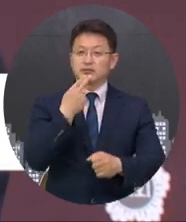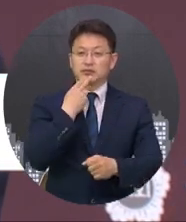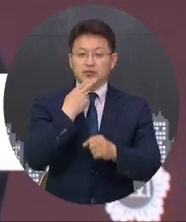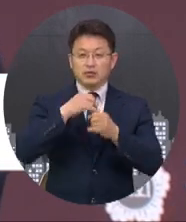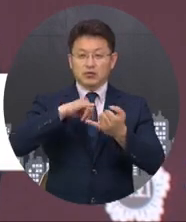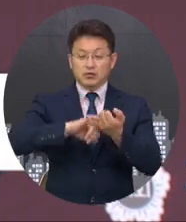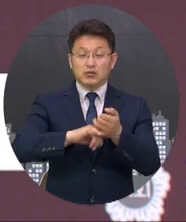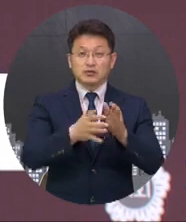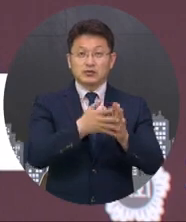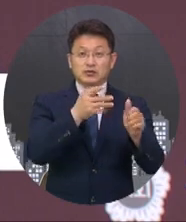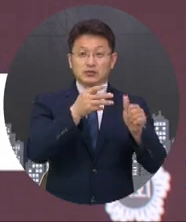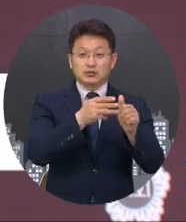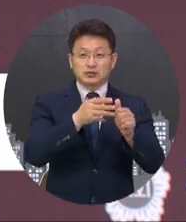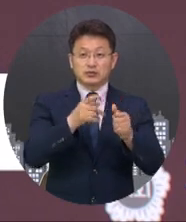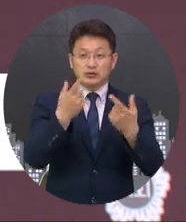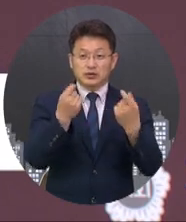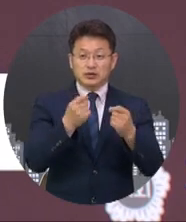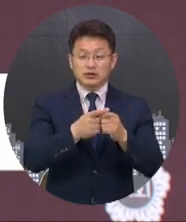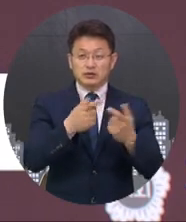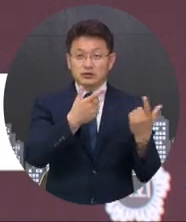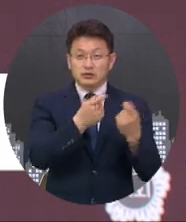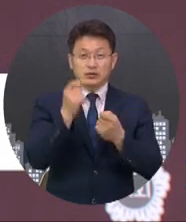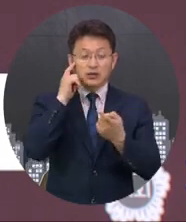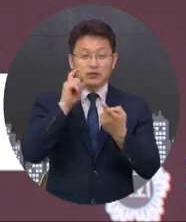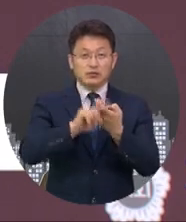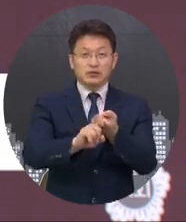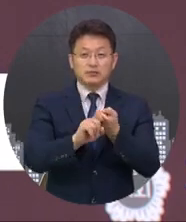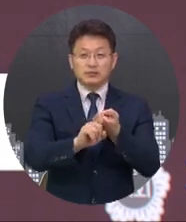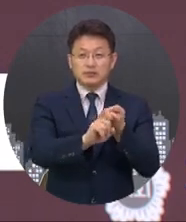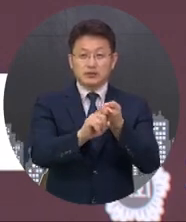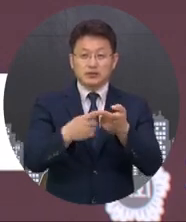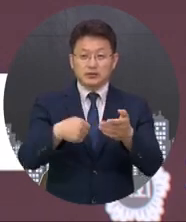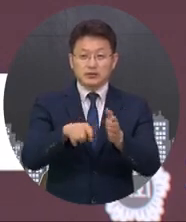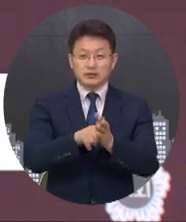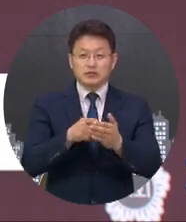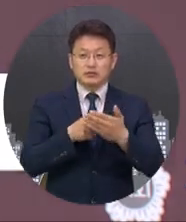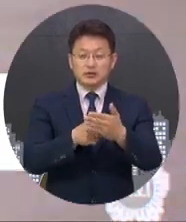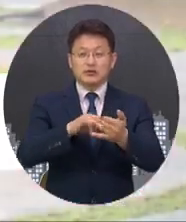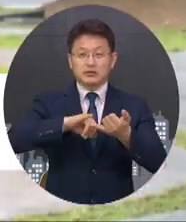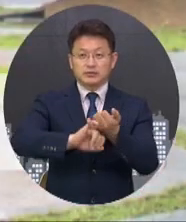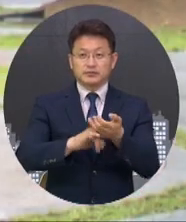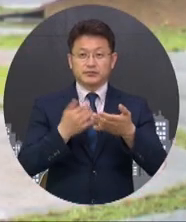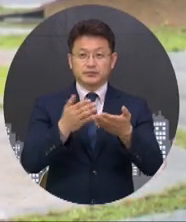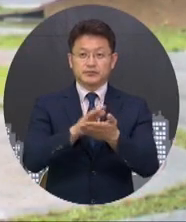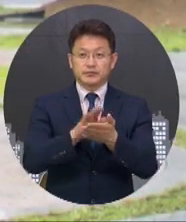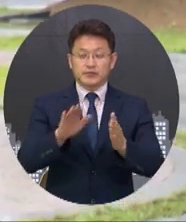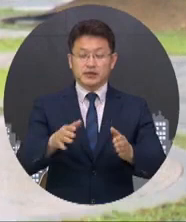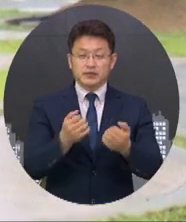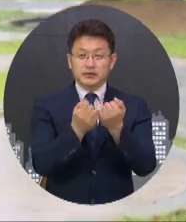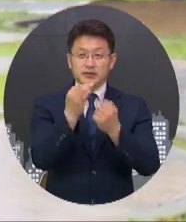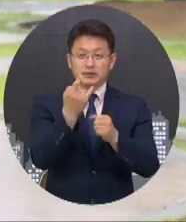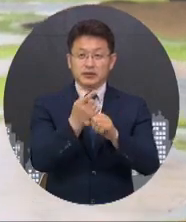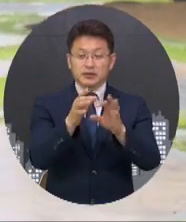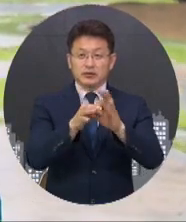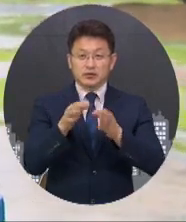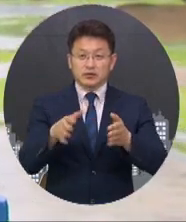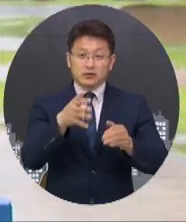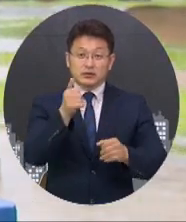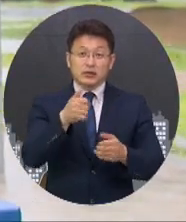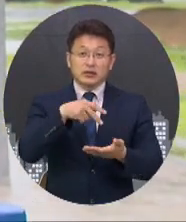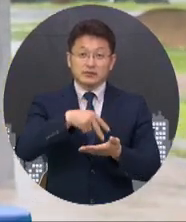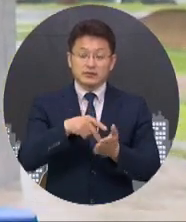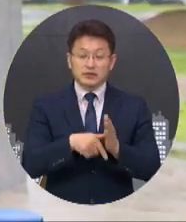반드시 시군하고는 이런 동의나 공감대를 가지고 추진하겠다는 약속을 드리겠습니다. 이번 설명회를 통해 김경수